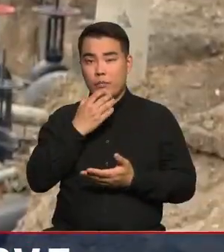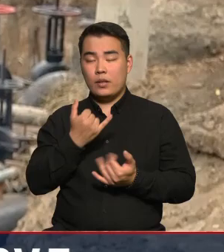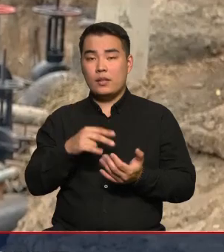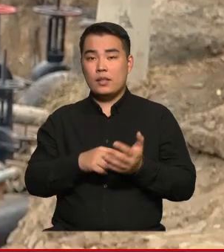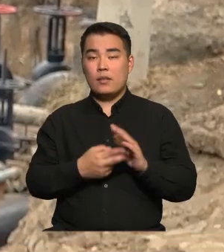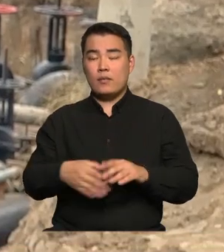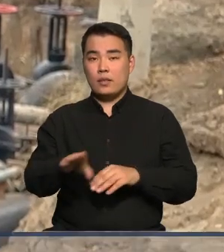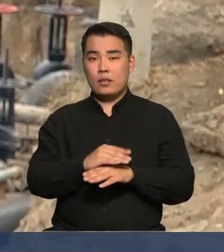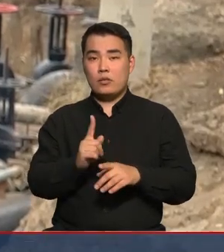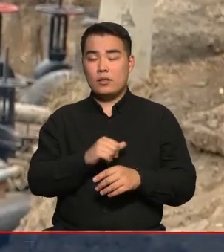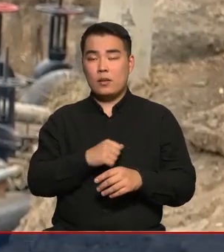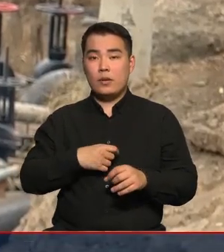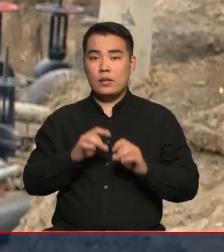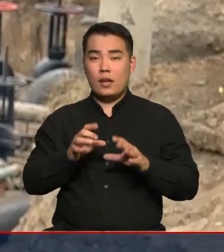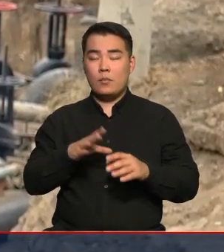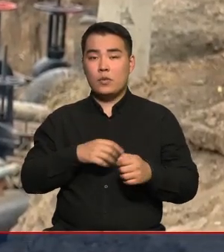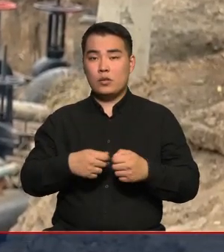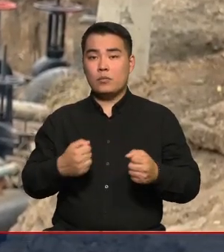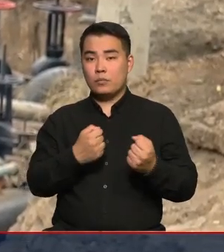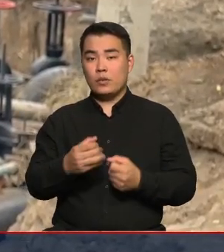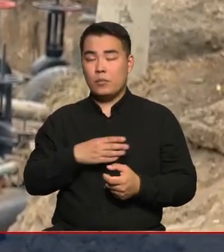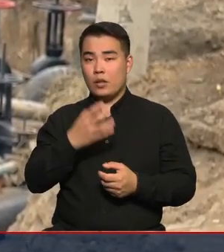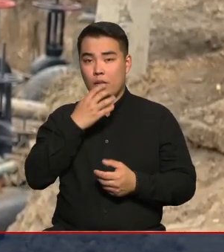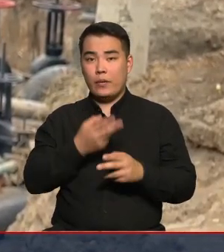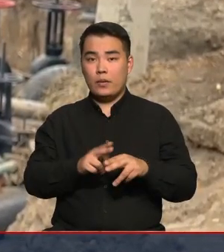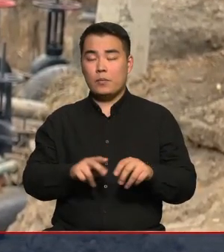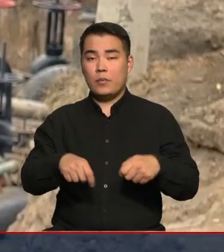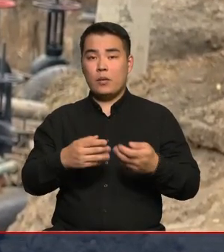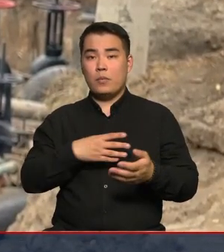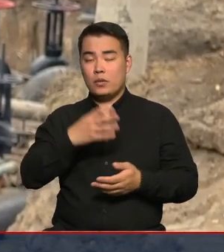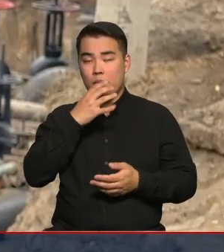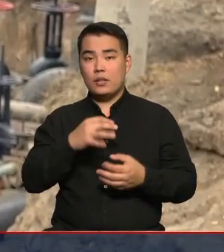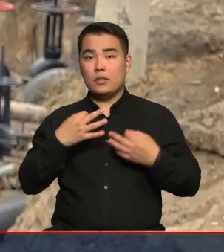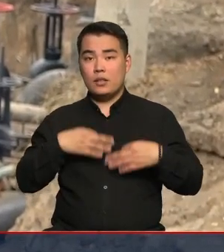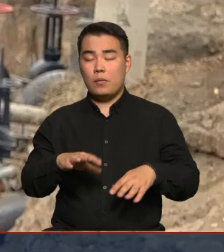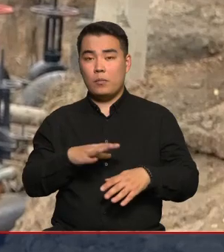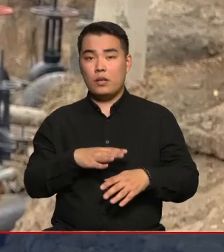тепла подрят ремонтом тепли теп